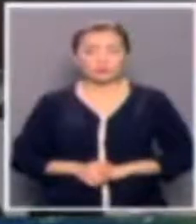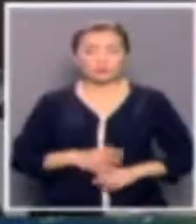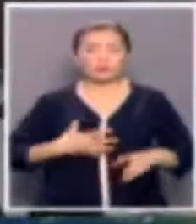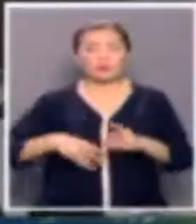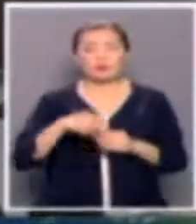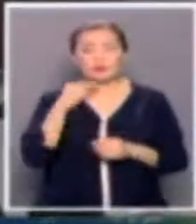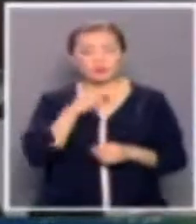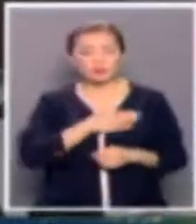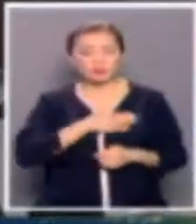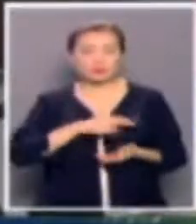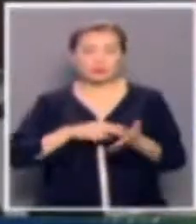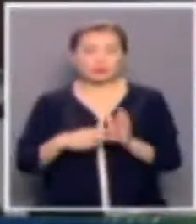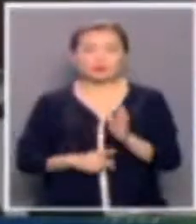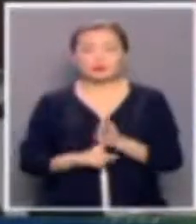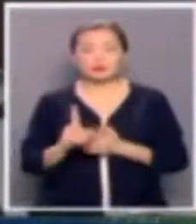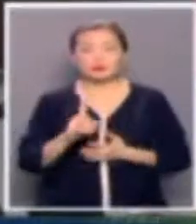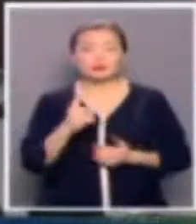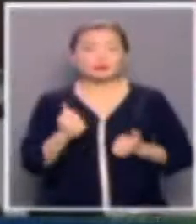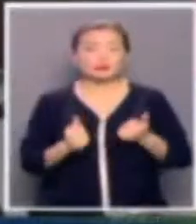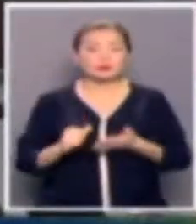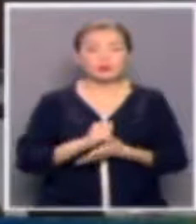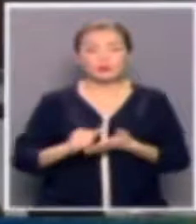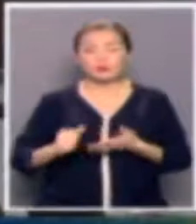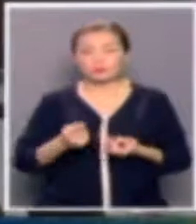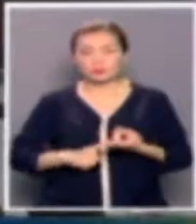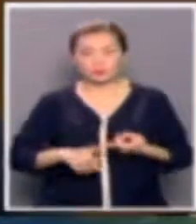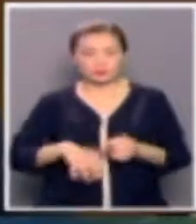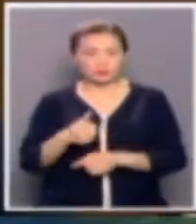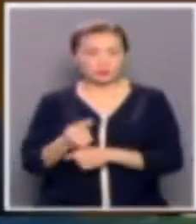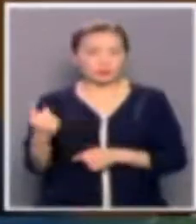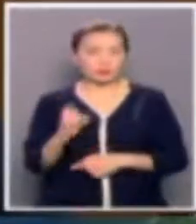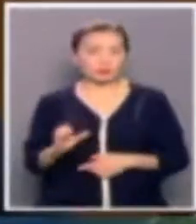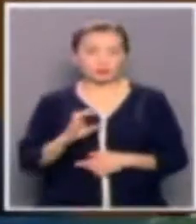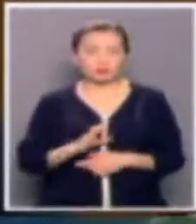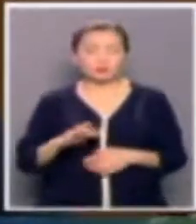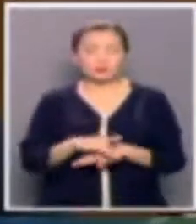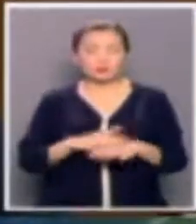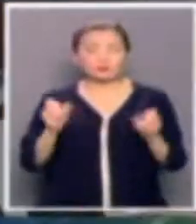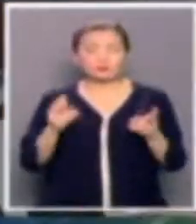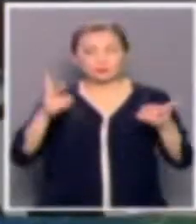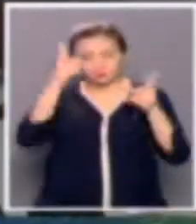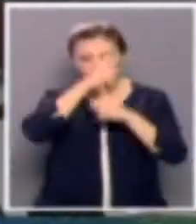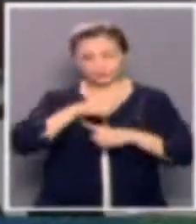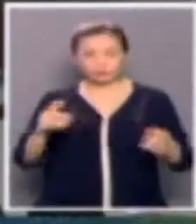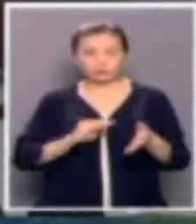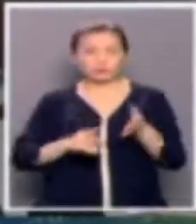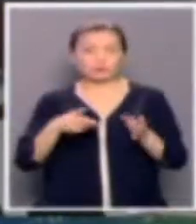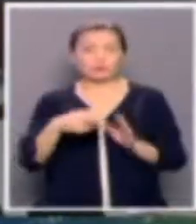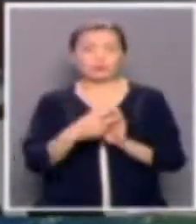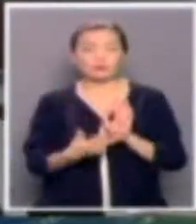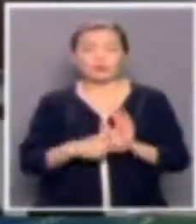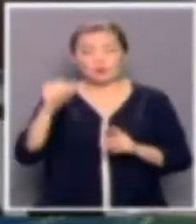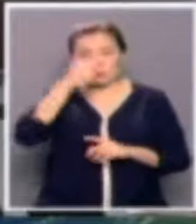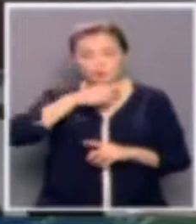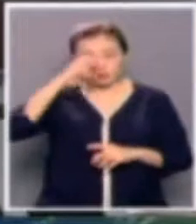Барлығы сапасыз жоспарлаудан басталады. Бұл байқау құжаттамаларына қатысты. Президент 1-ші қыркүйектегі халыққа арнаған жолдауында былай деді. 2018